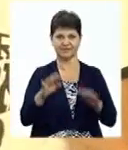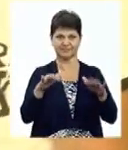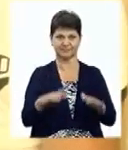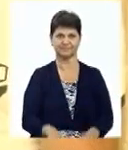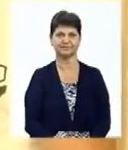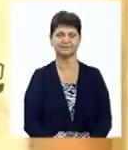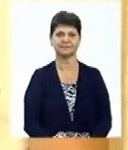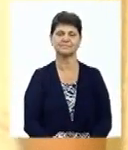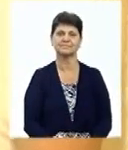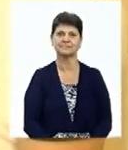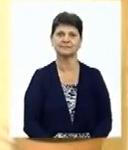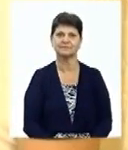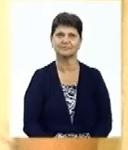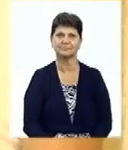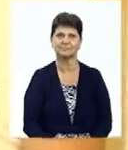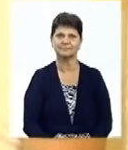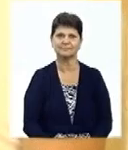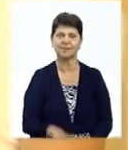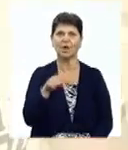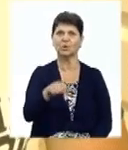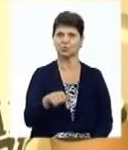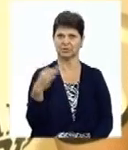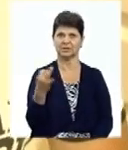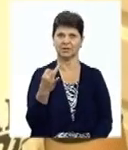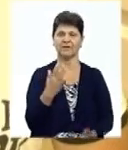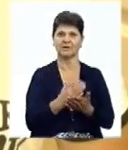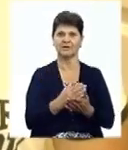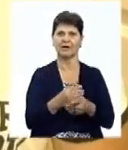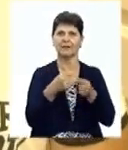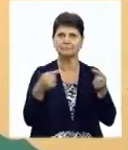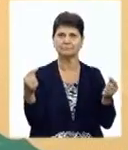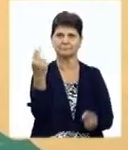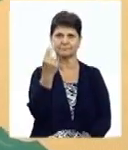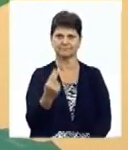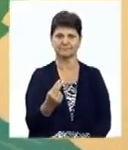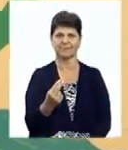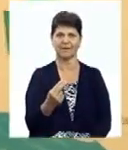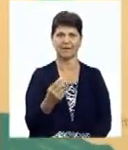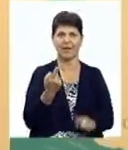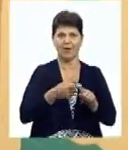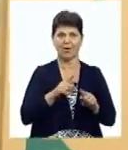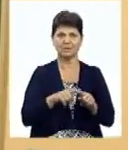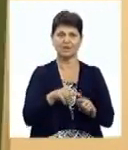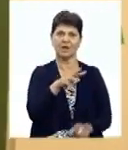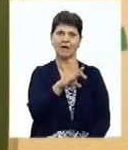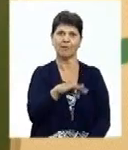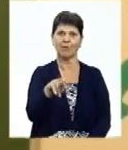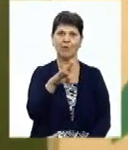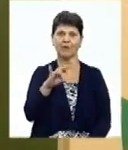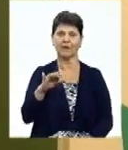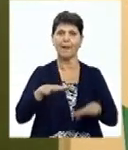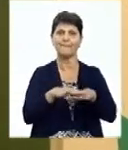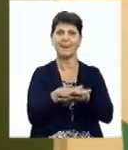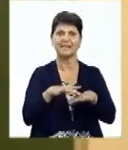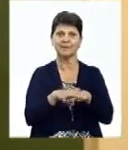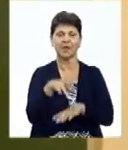Є схили, можна робити, що тут різні кольори є. Все тут цікаво. Наприклад, ось ця моделька – це математика,